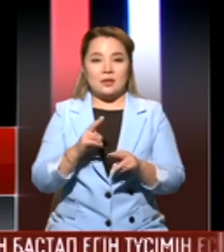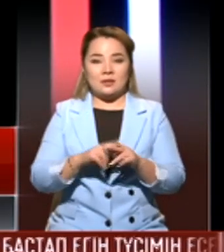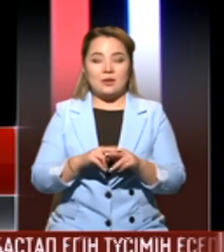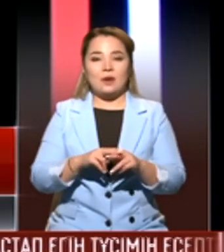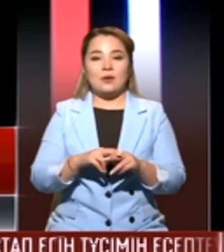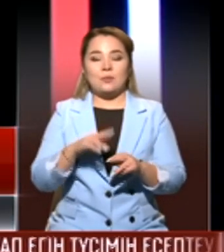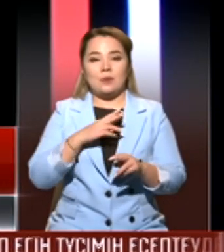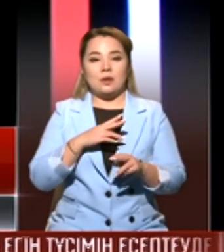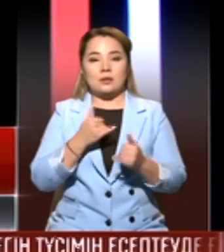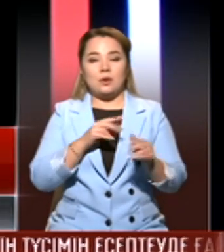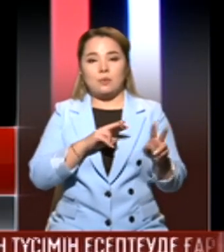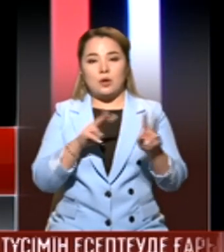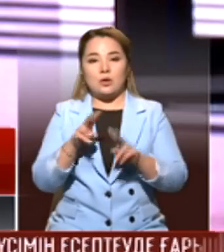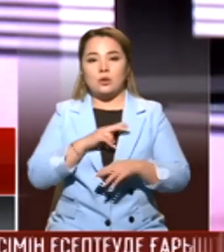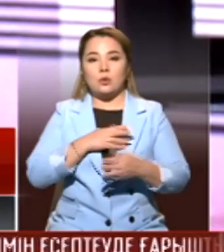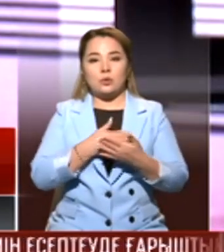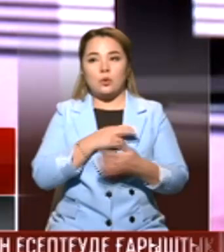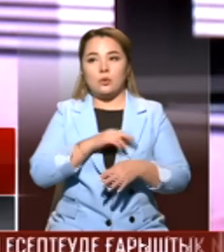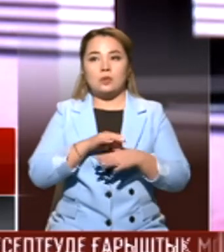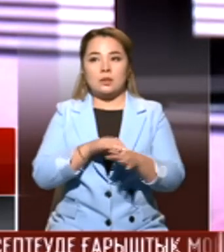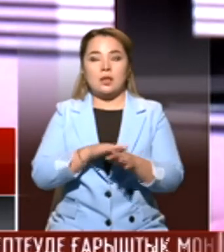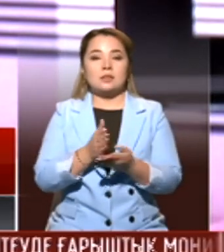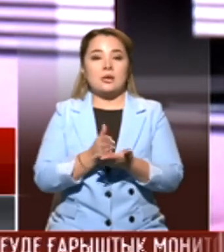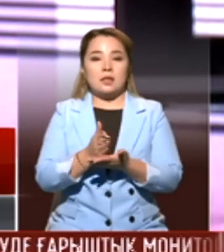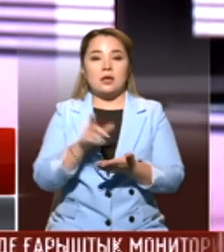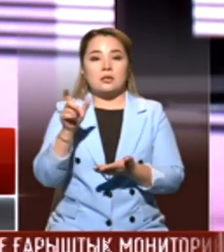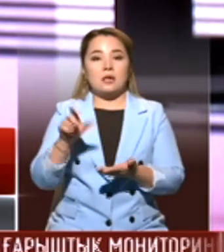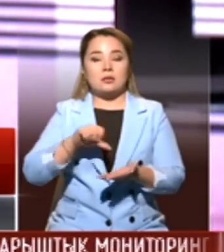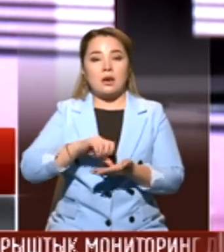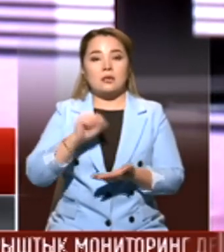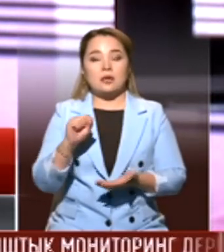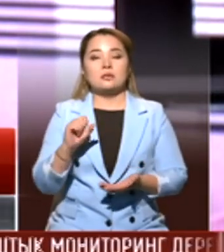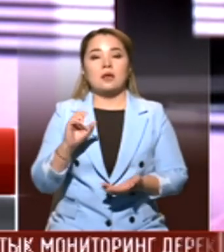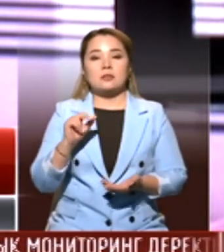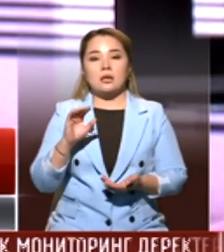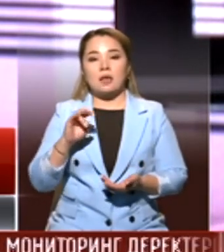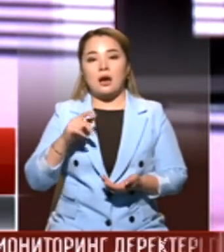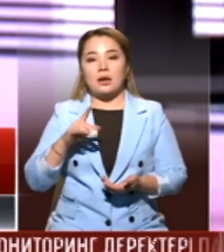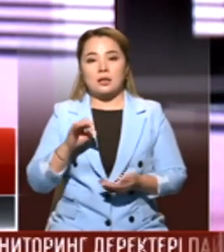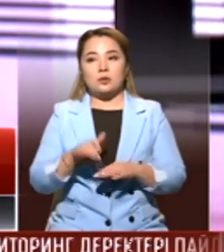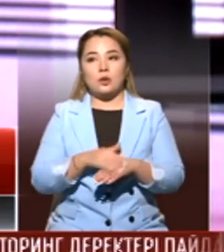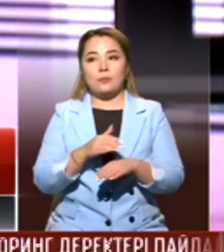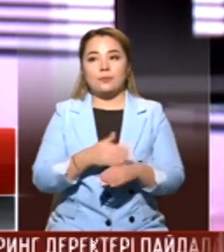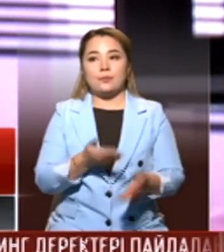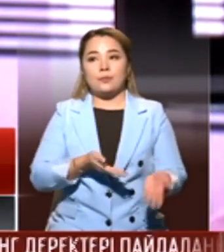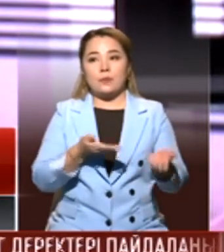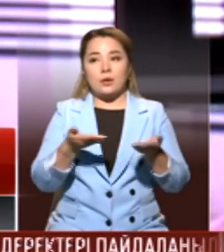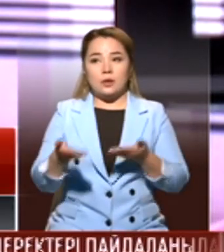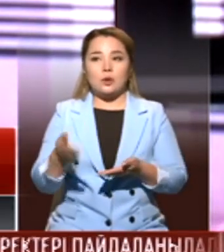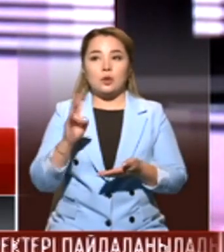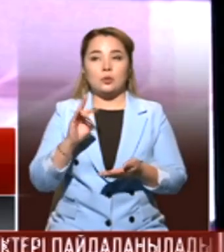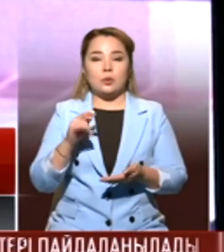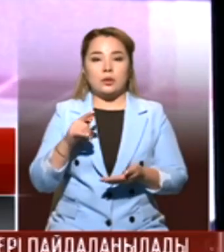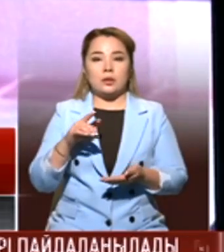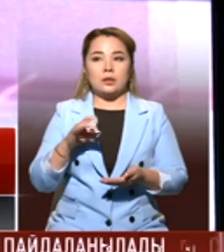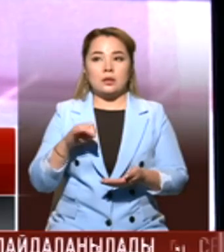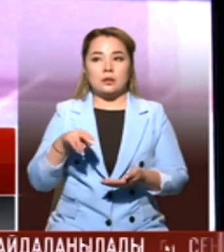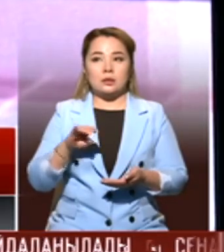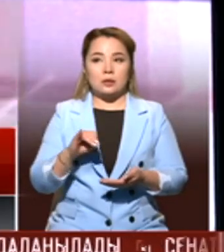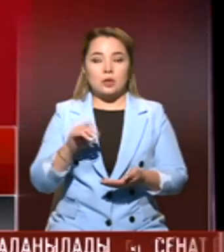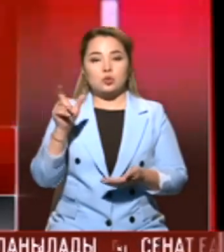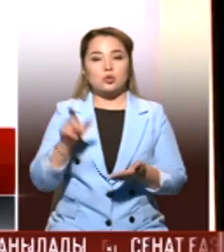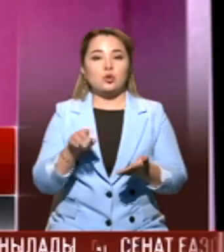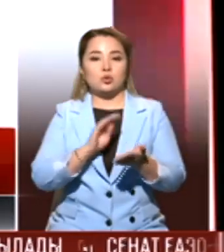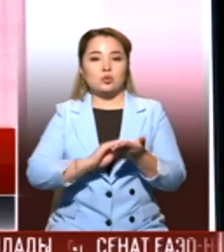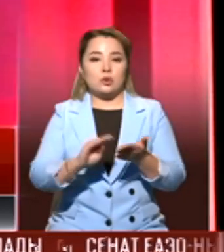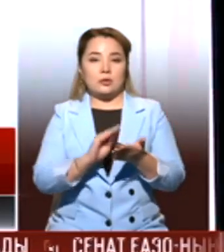Бақыла қоғамдық қозғалысының белсендісі саясаттанушы Асхат Қасенғали. Қош келдіңіз. Нұргелді Әбдіғани,